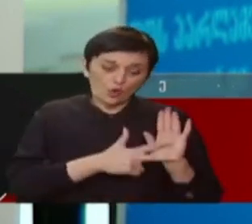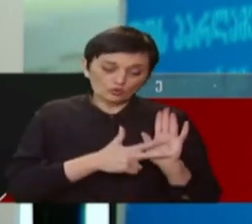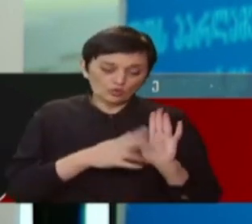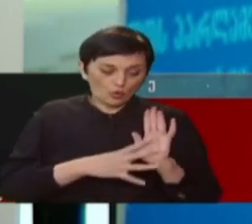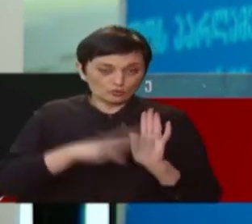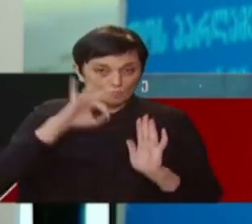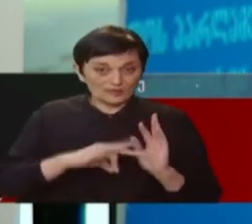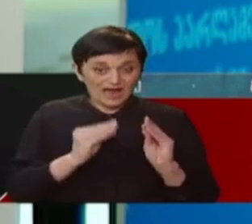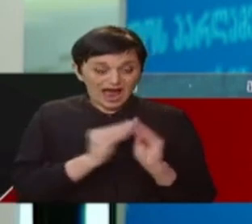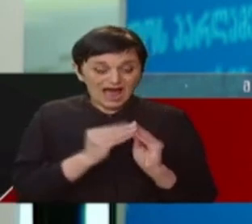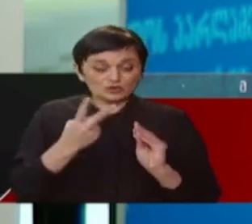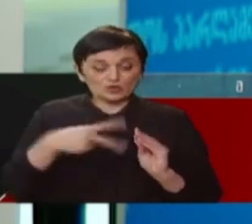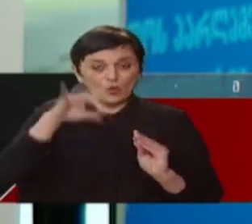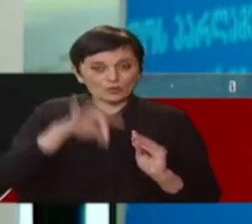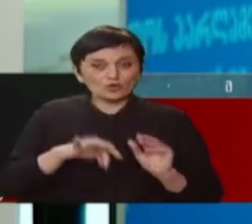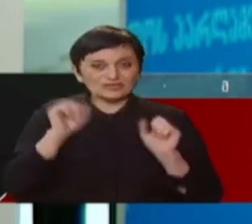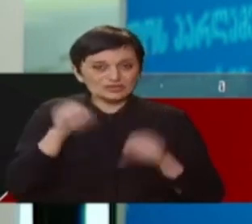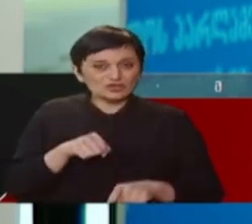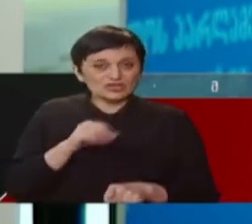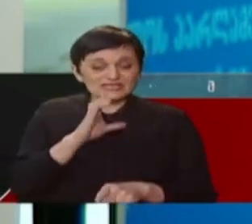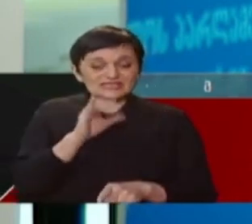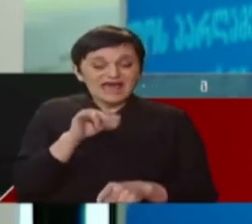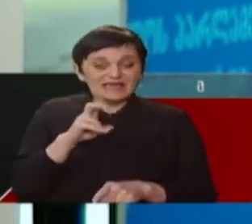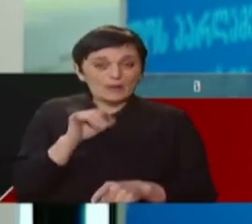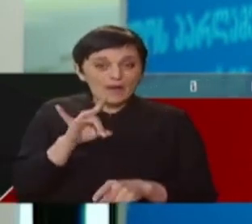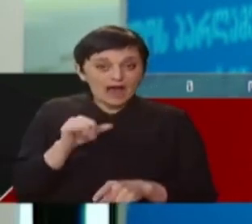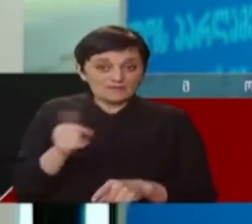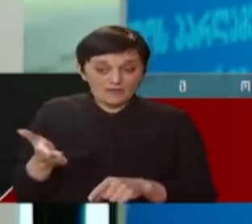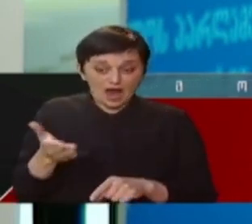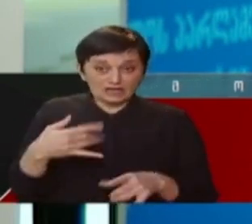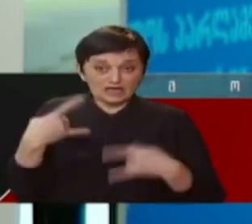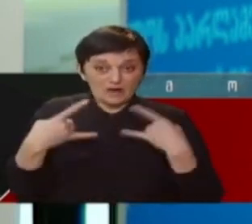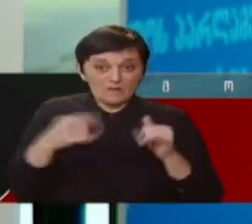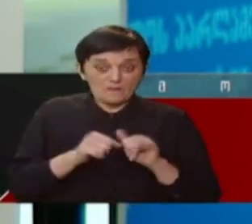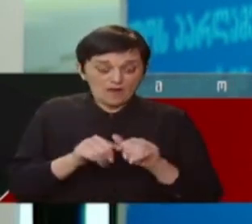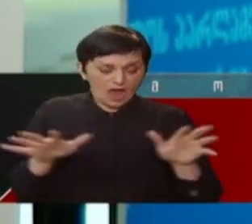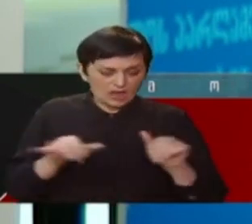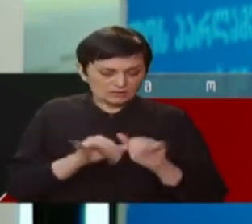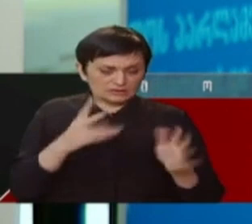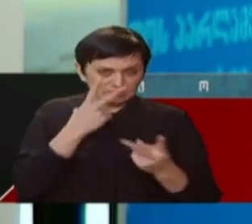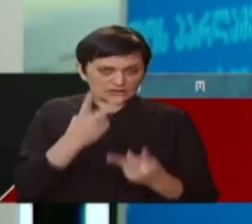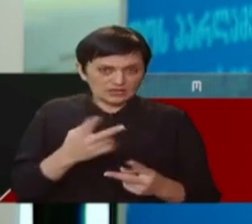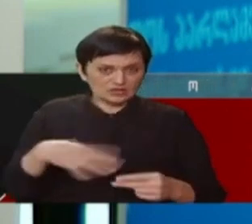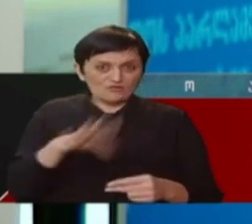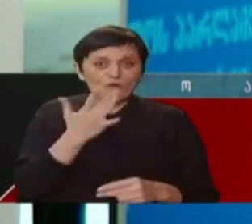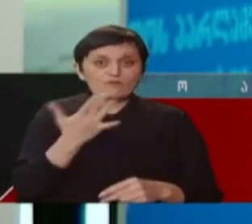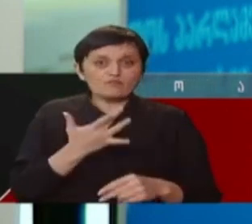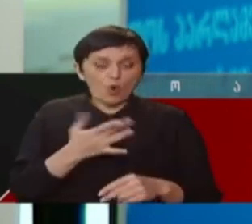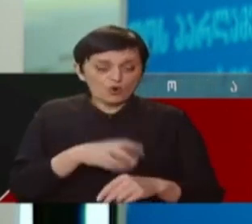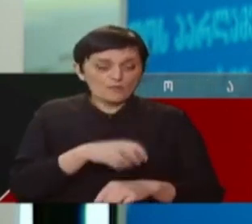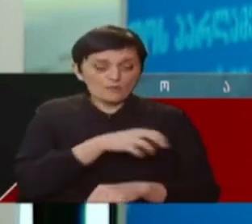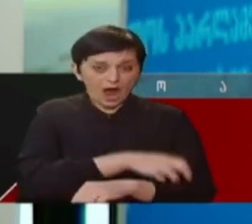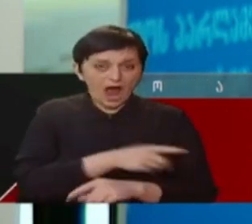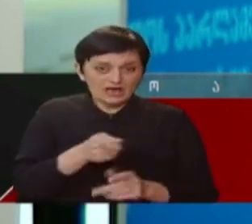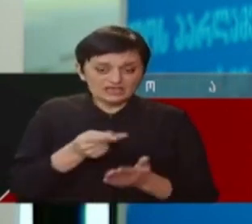80-90%. 10-20% შეიძლება ხარკი იყოს ამ სანტა ბარბარას მიმართ, რომელიც მედია მეინსტრიმი აშუქებს ქვეყანაში და პოლიტიკური პარტიები ასაზრდებენ,